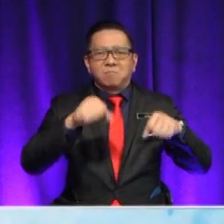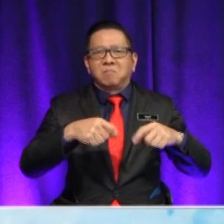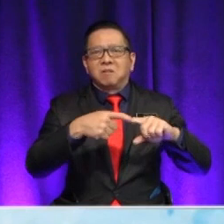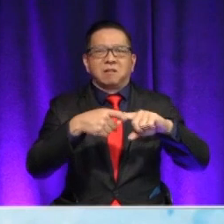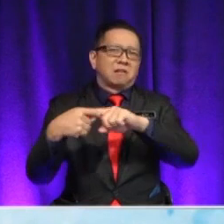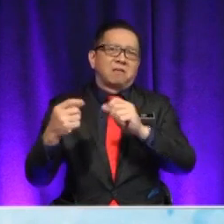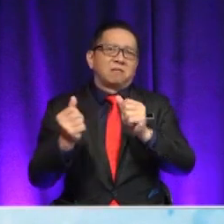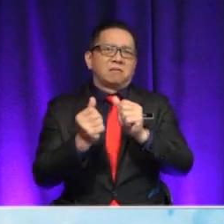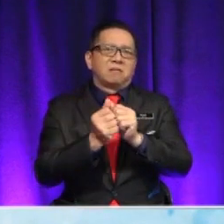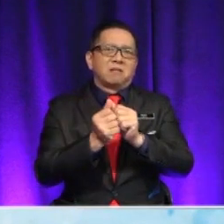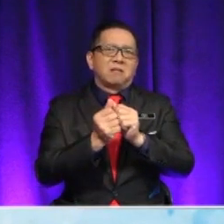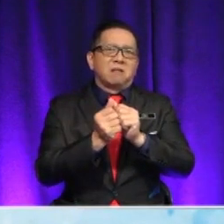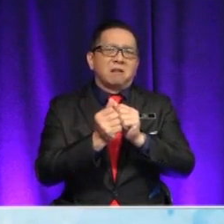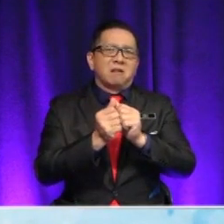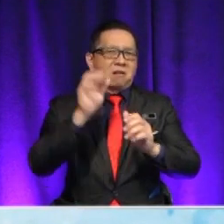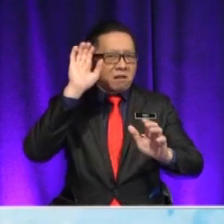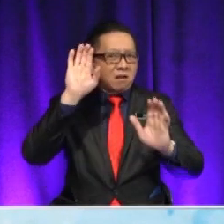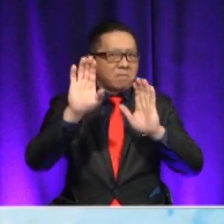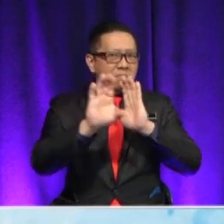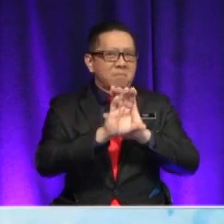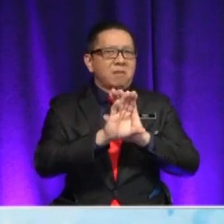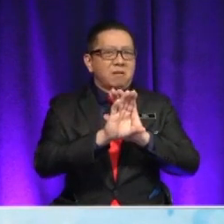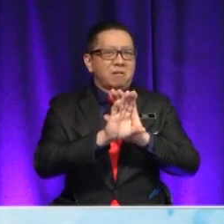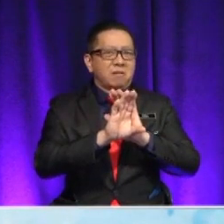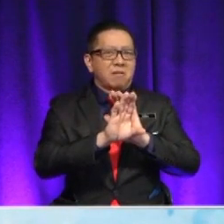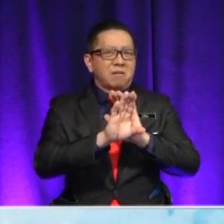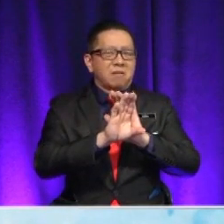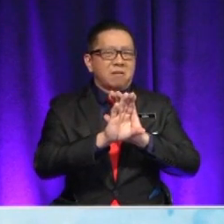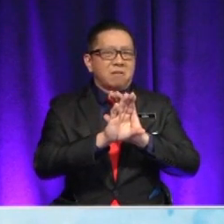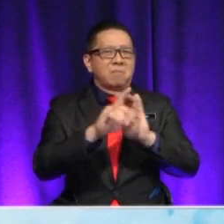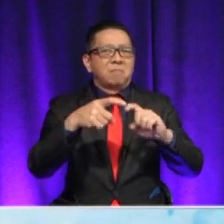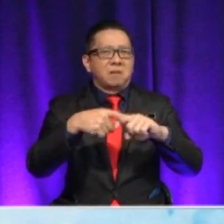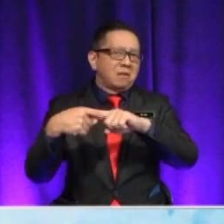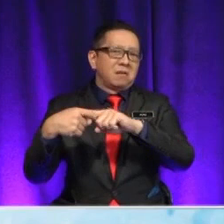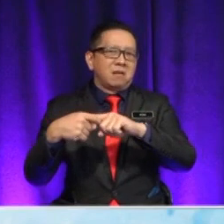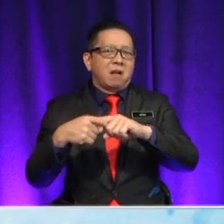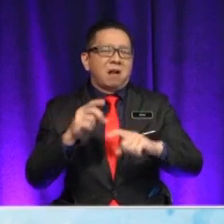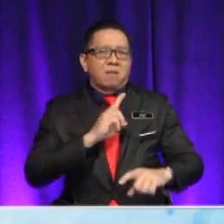dikaitkan dengan gambar yang Cikgu Farah tunjukkan ni mengenai agama? Silakan Kasih.